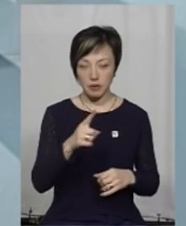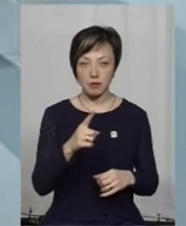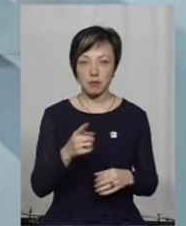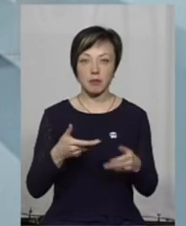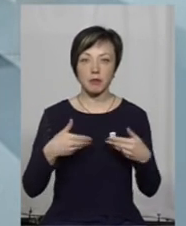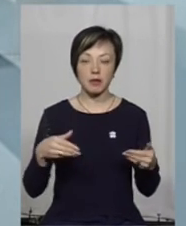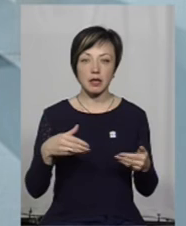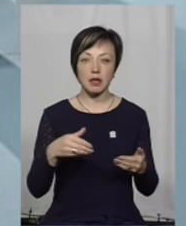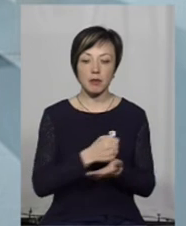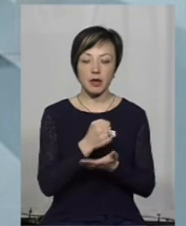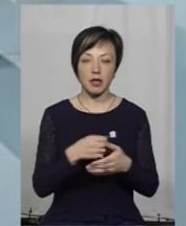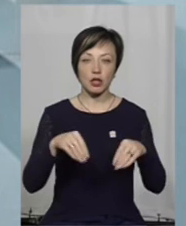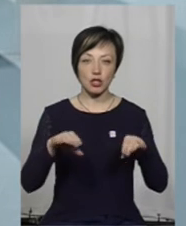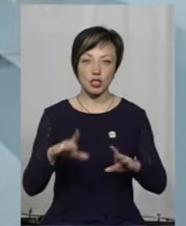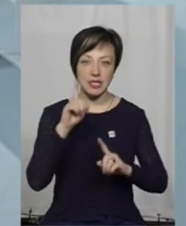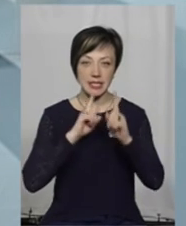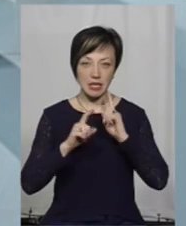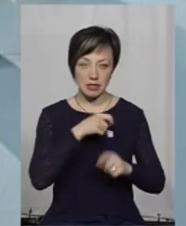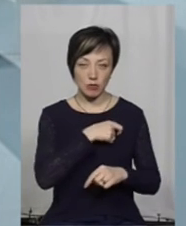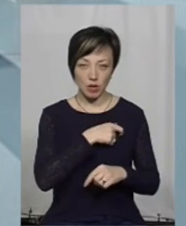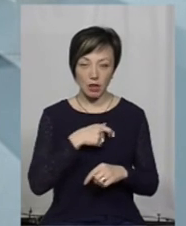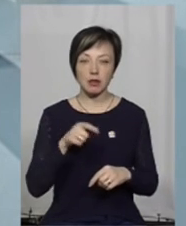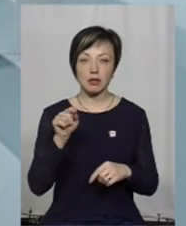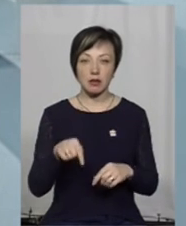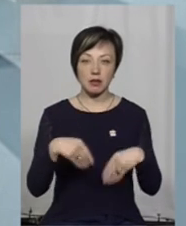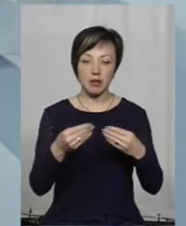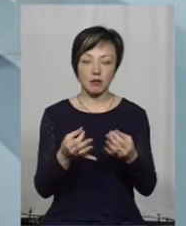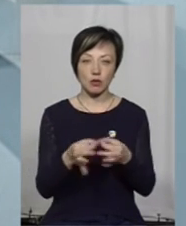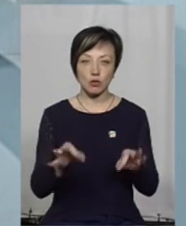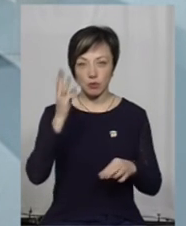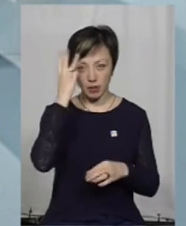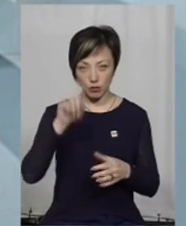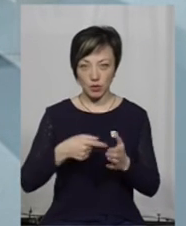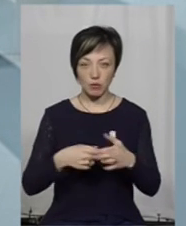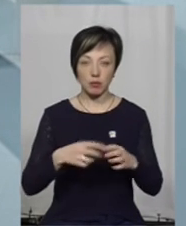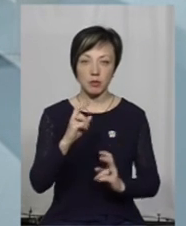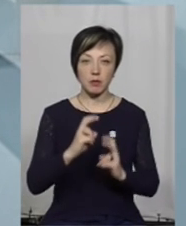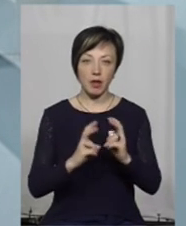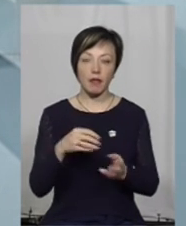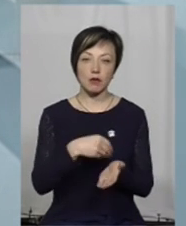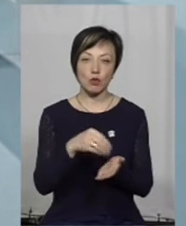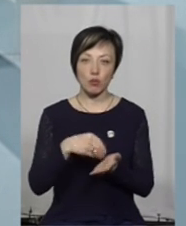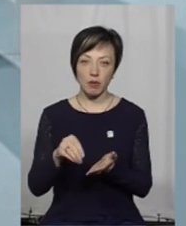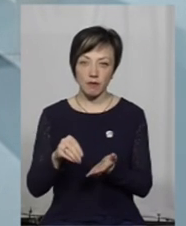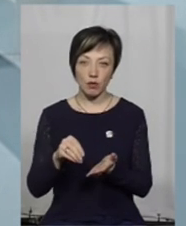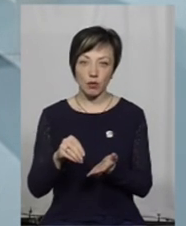місяці ми прийняли рішення сесії, на якому надано дозвіл Хмельницькому комунальному підприємству на